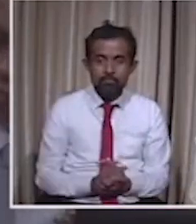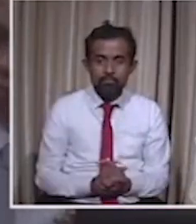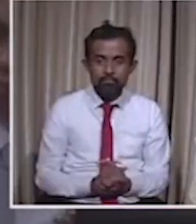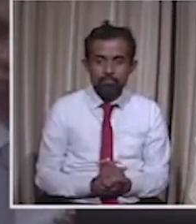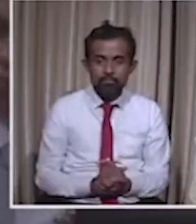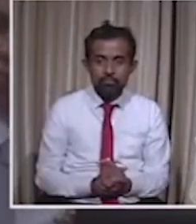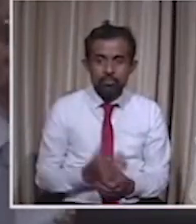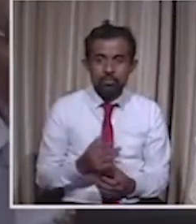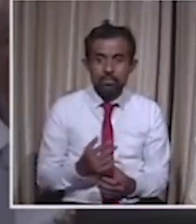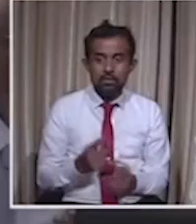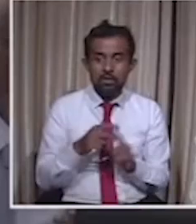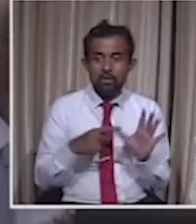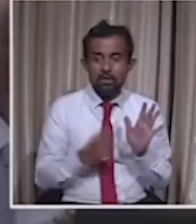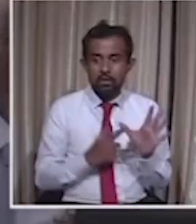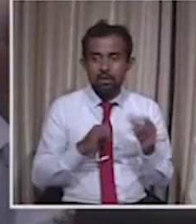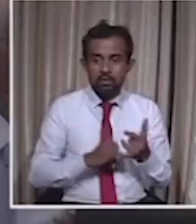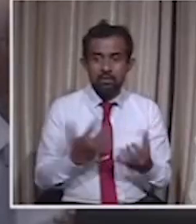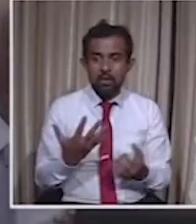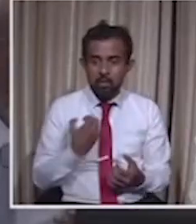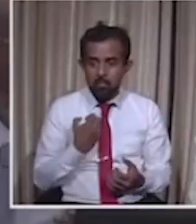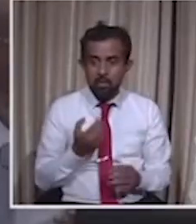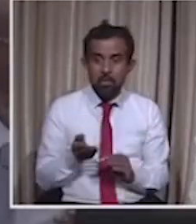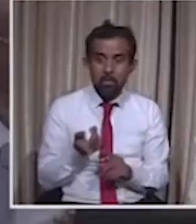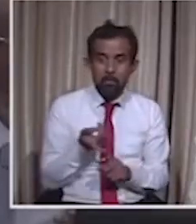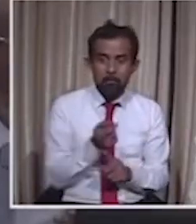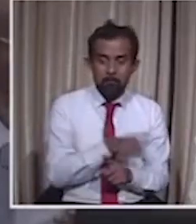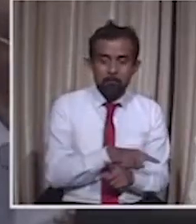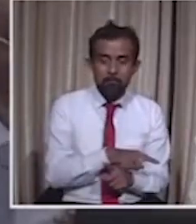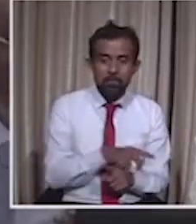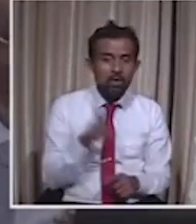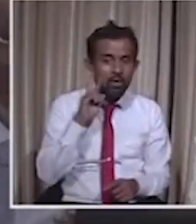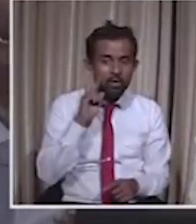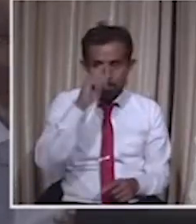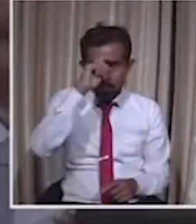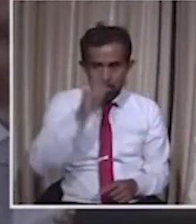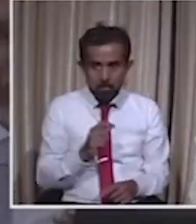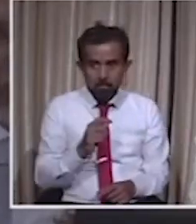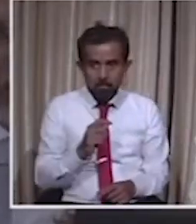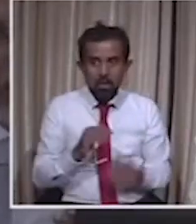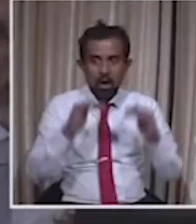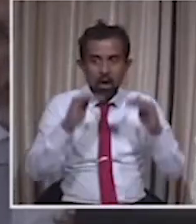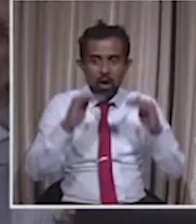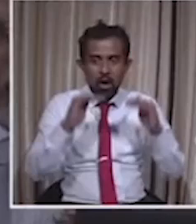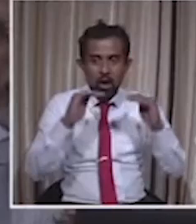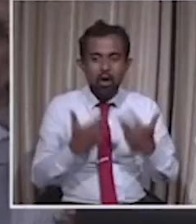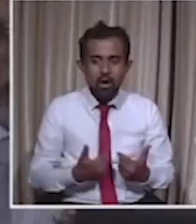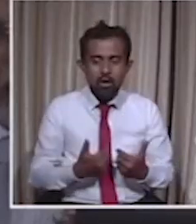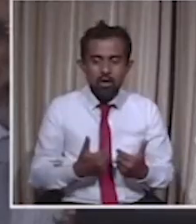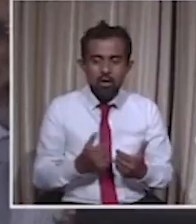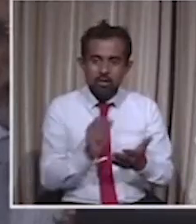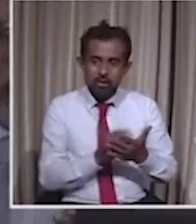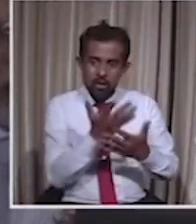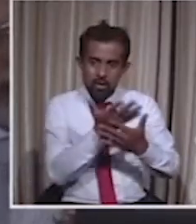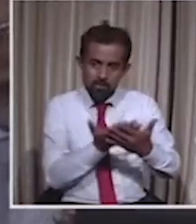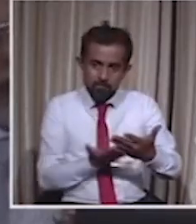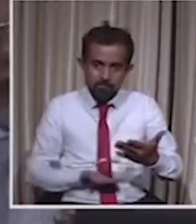හම් වෙනවා දලසලහ පෙරුම් මැතිතුමාට. ඊට පස්සේ රනිල් වික්‍රමසිංහ මැතිතුමාට ඊට අඩු ගණනක් හම්බෙන්නේ කියලා ඒ මූලික ලියවිලා තිබුණා. ඒ